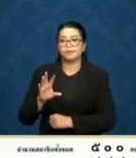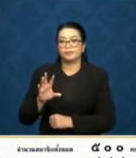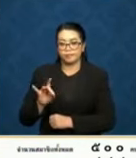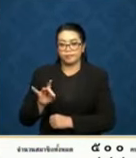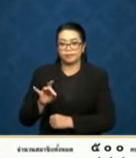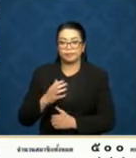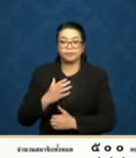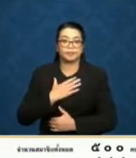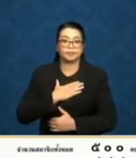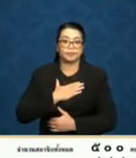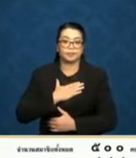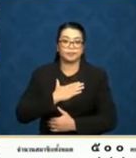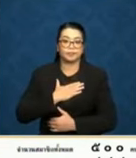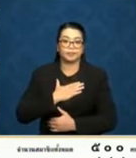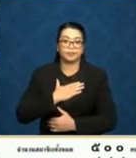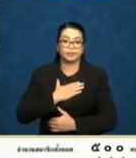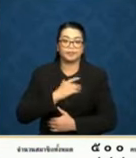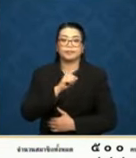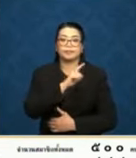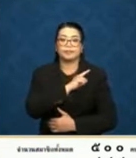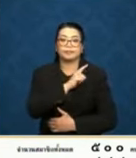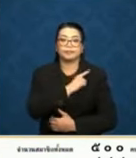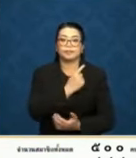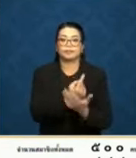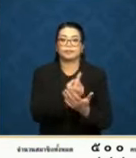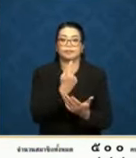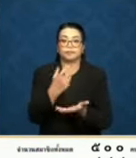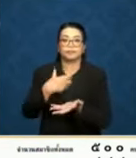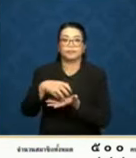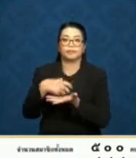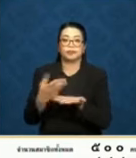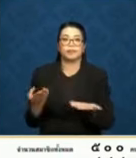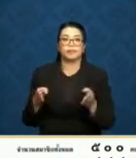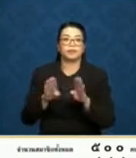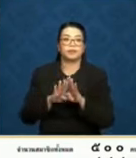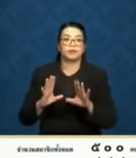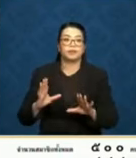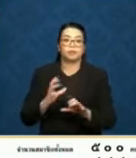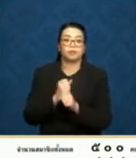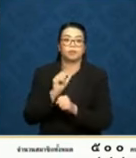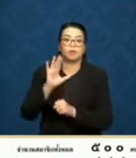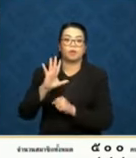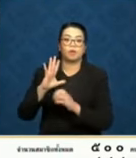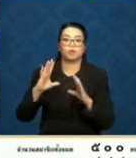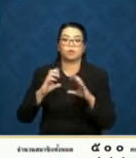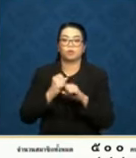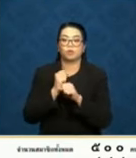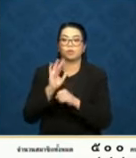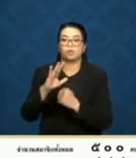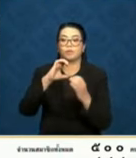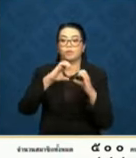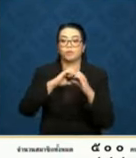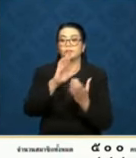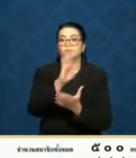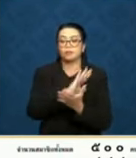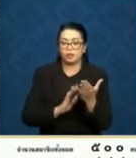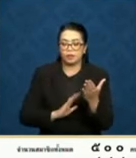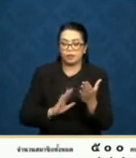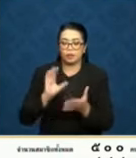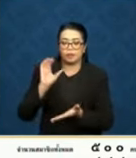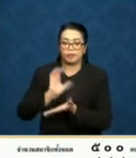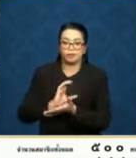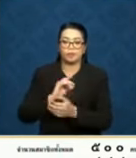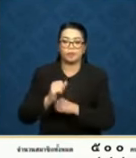ซึ่งผมเองได้รับหน้าที่ใการอศิปรายปิดสรุปรวบยอดของภัฮุม datasetsไทย ในการพฤษุณาพรระมาปีนี้